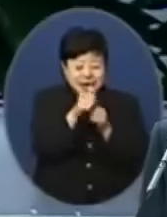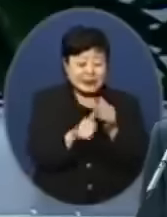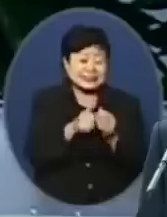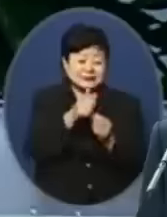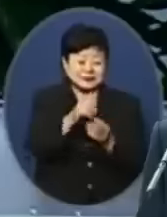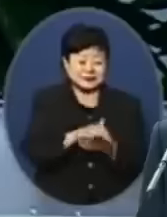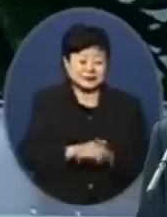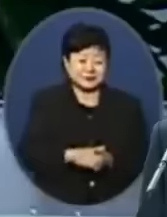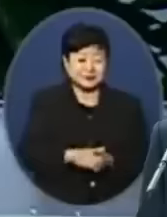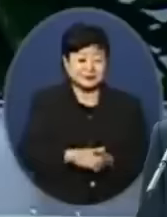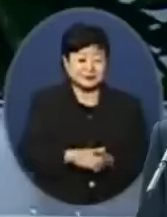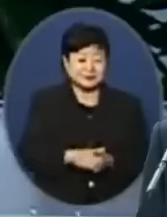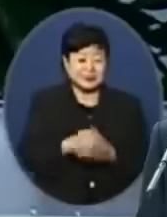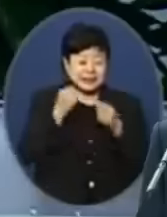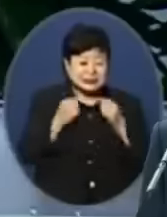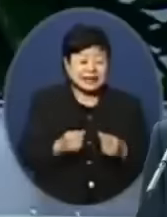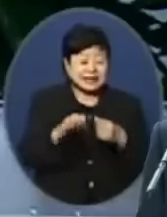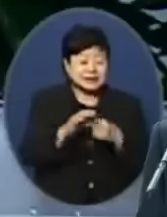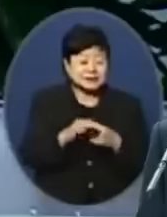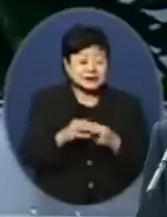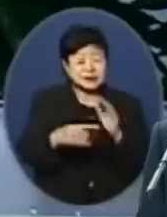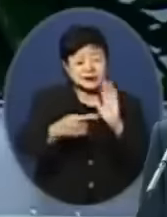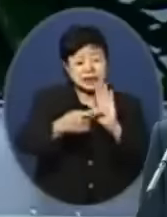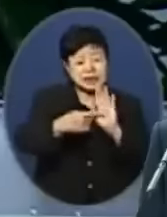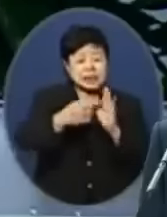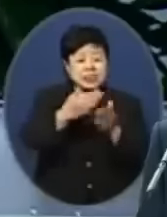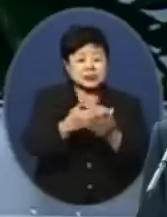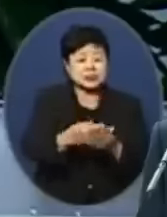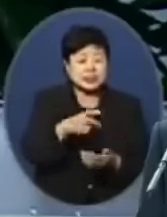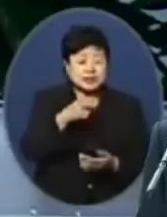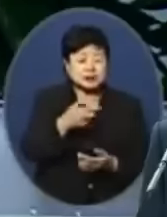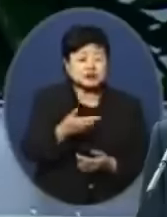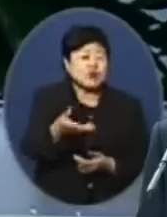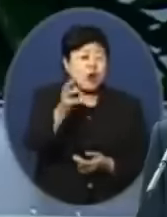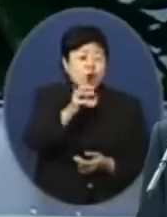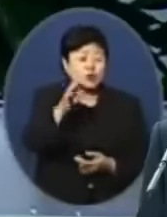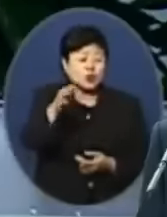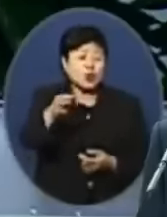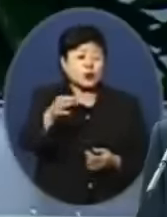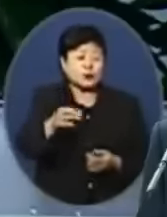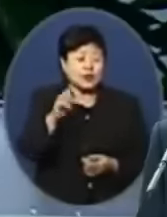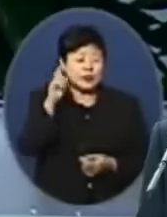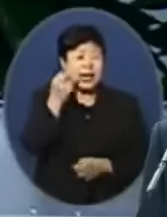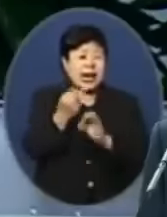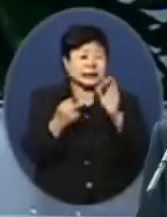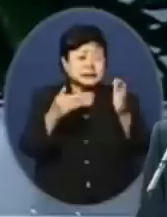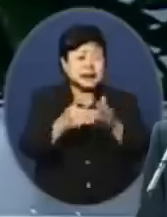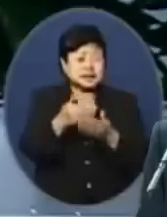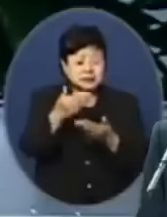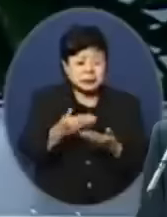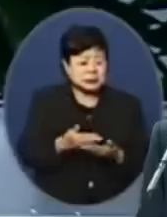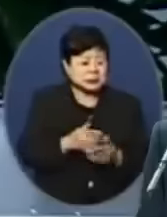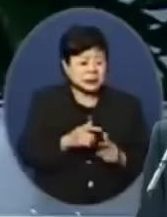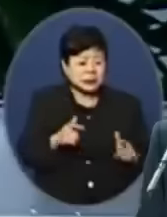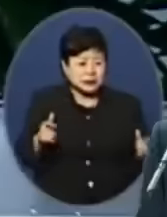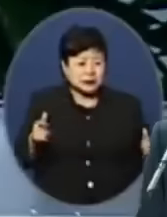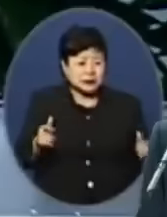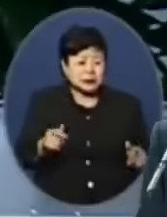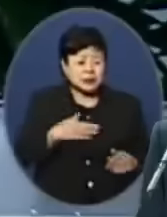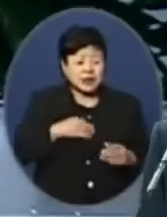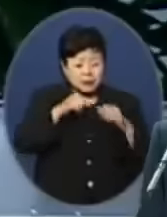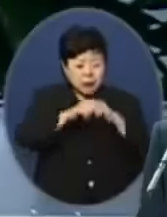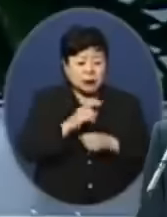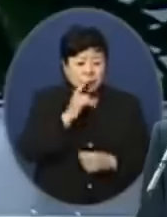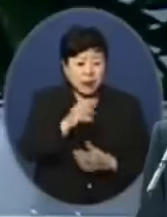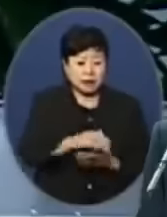하나님, 살아계시면 나에게 나타나 주시옵소서. 26억의 돈을 내일 아침까지 안 구하면 나는